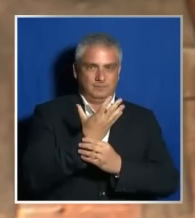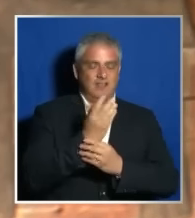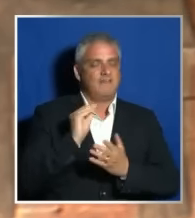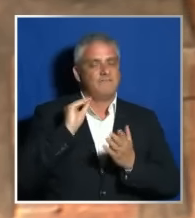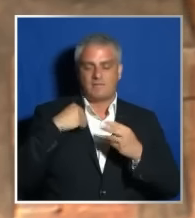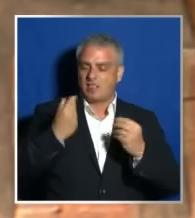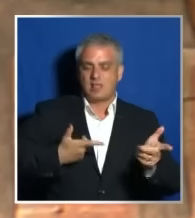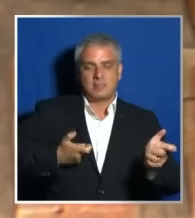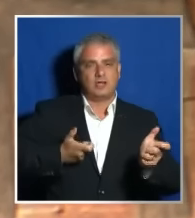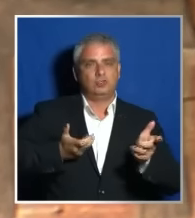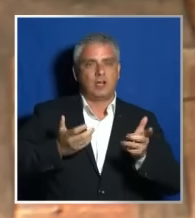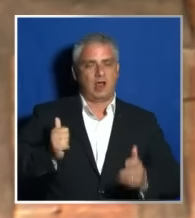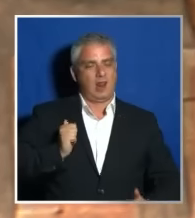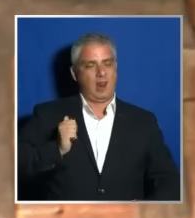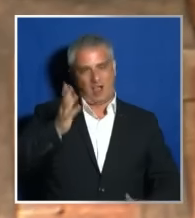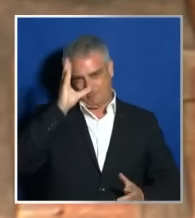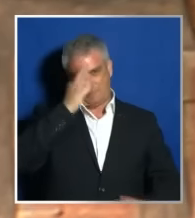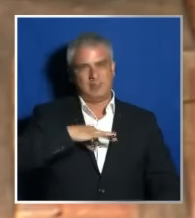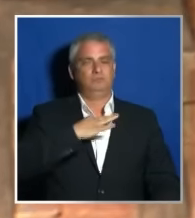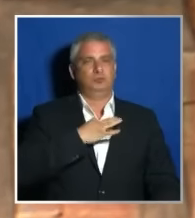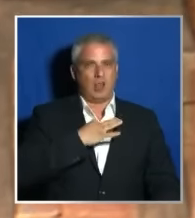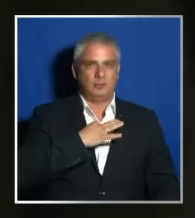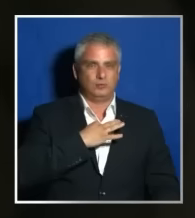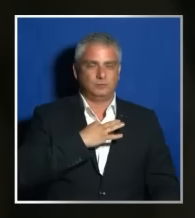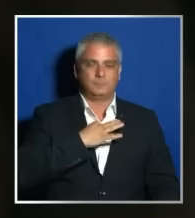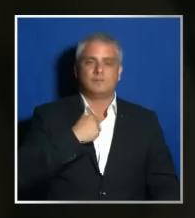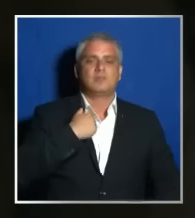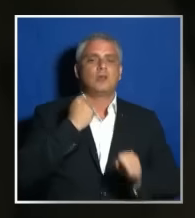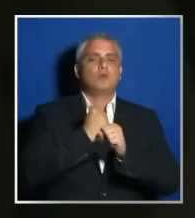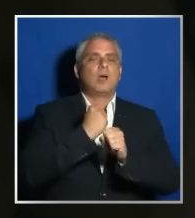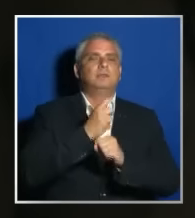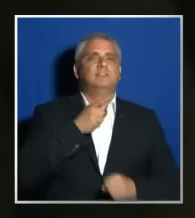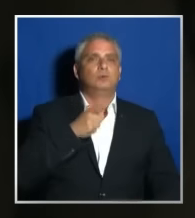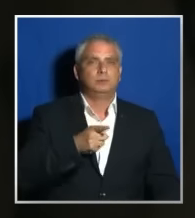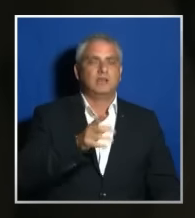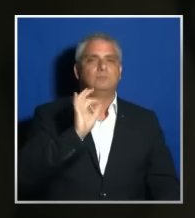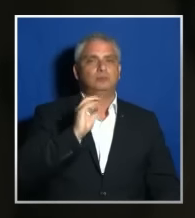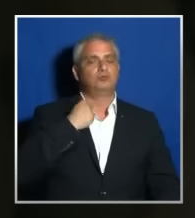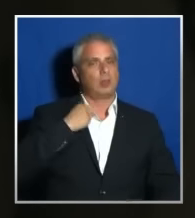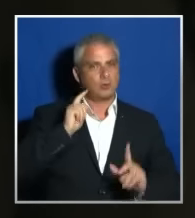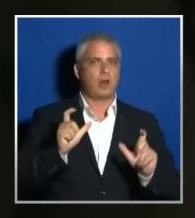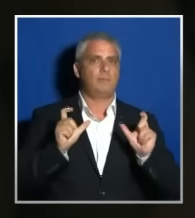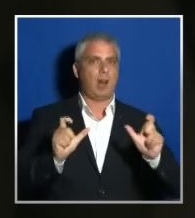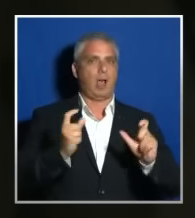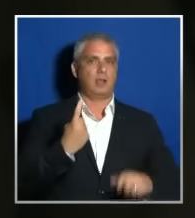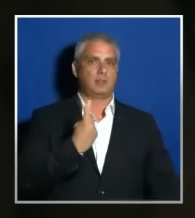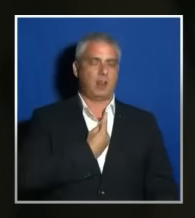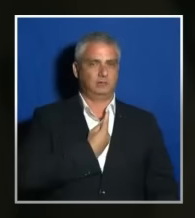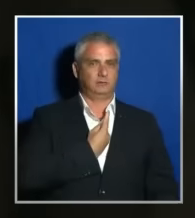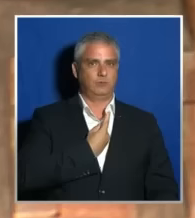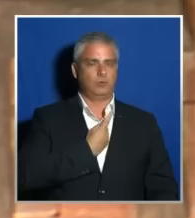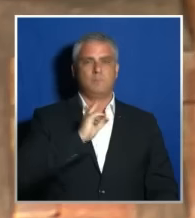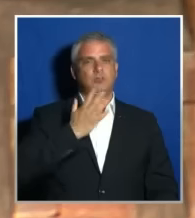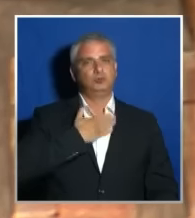ושמה נשק בידי בנינו, הוסיף יחיאל. עשינו זאת כדי שנוכל להגן על עצמנו